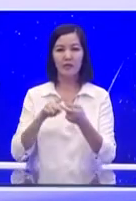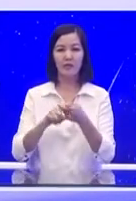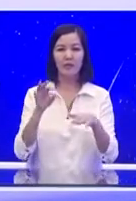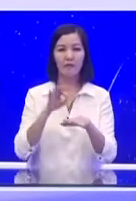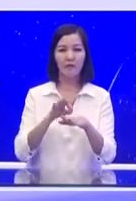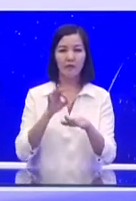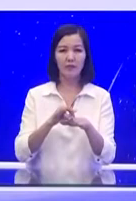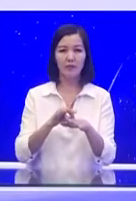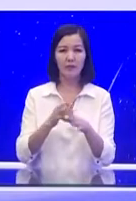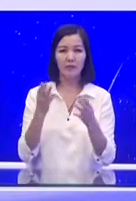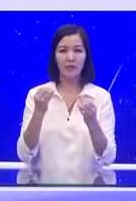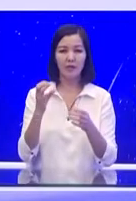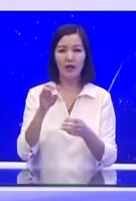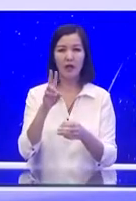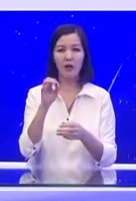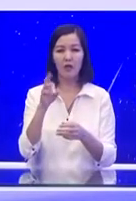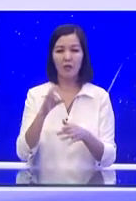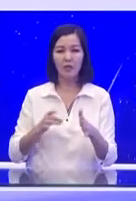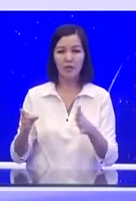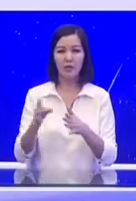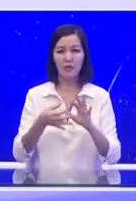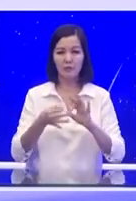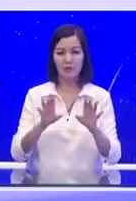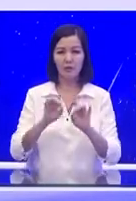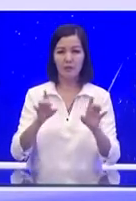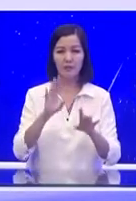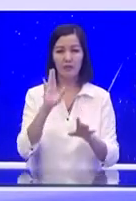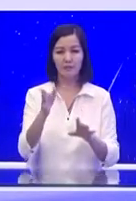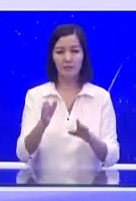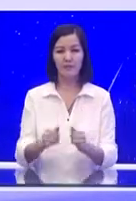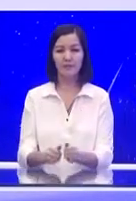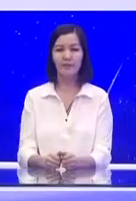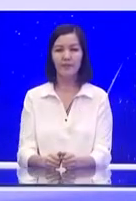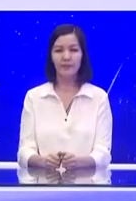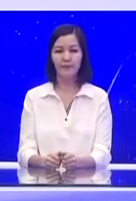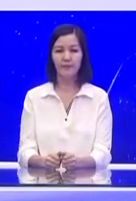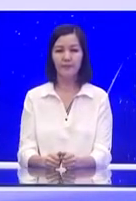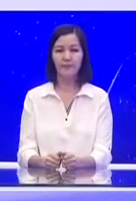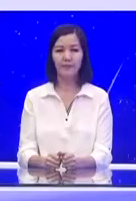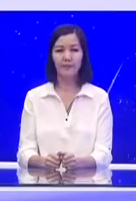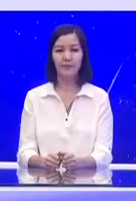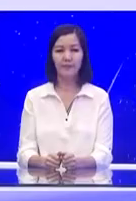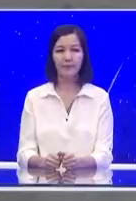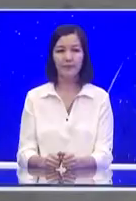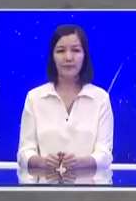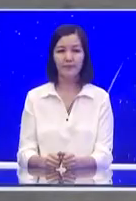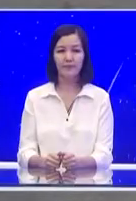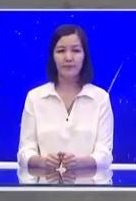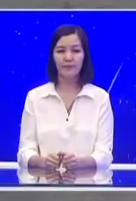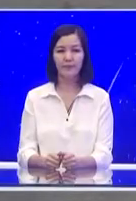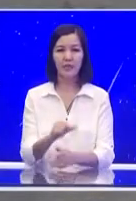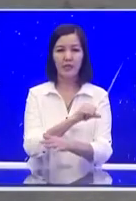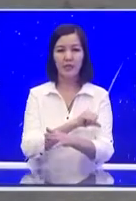Не исключение и Алакольский район. Более подробно оттуда расскажет наш корреспондент Евгения Присяжная.